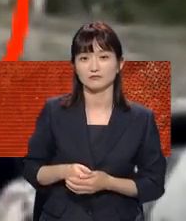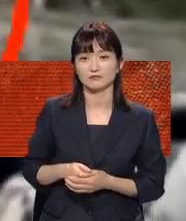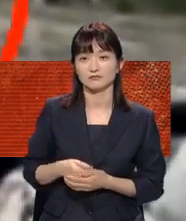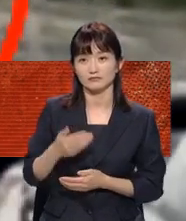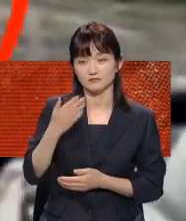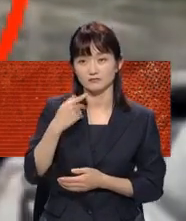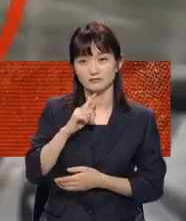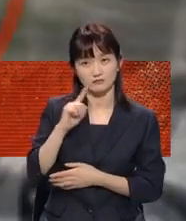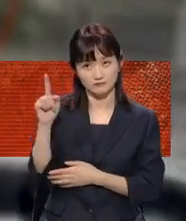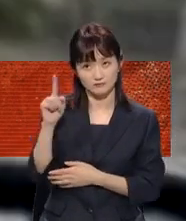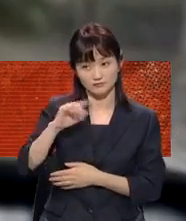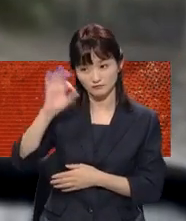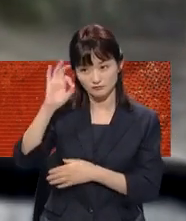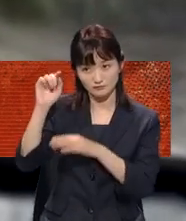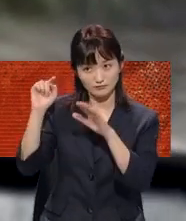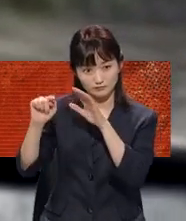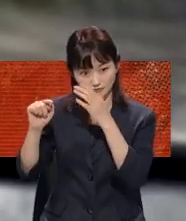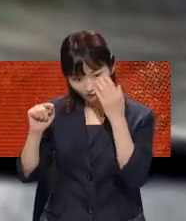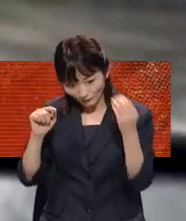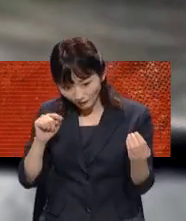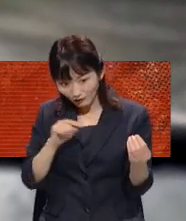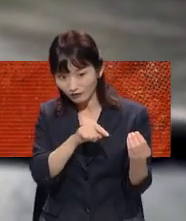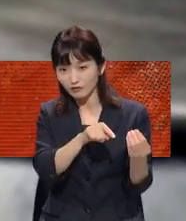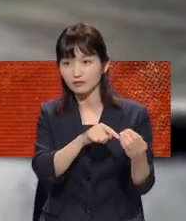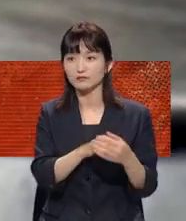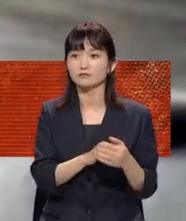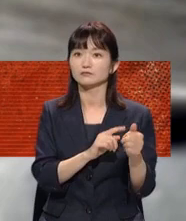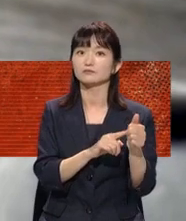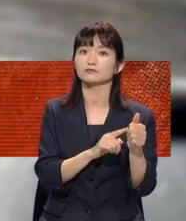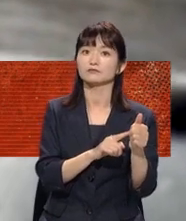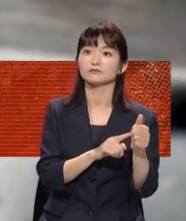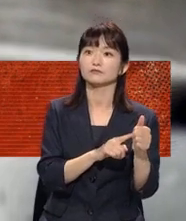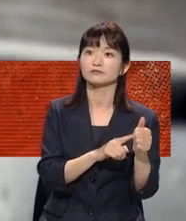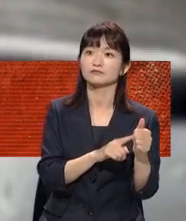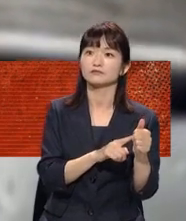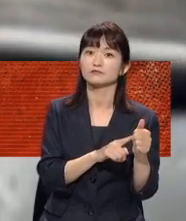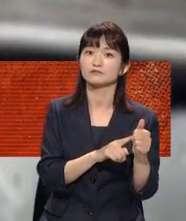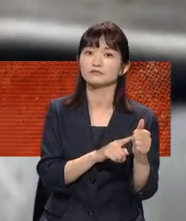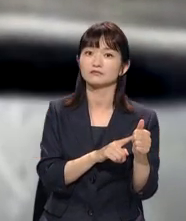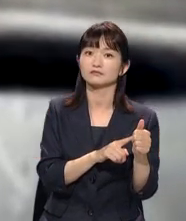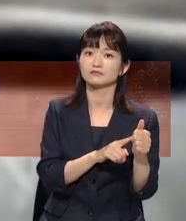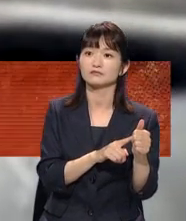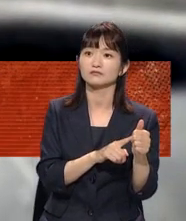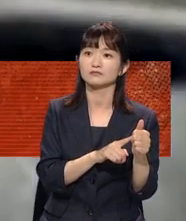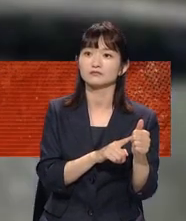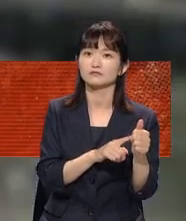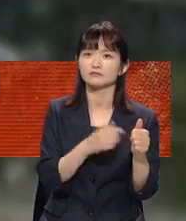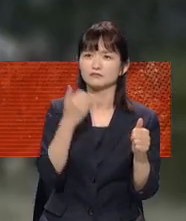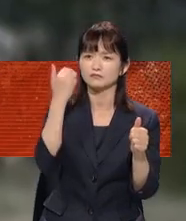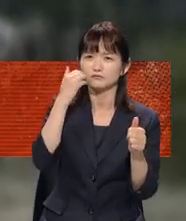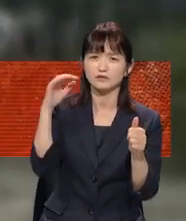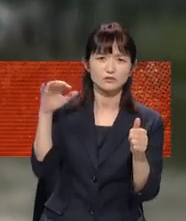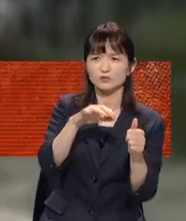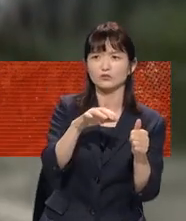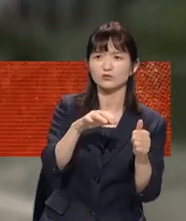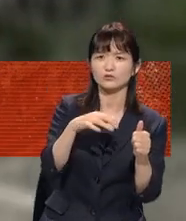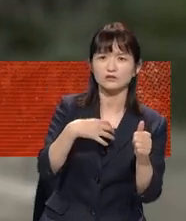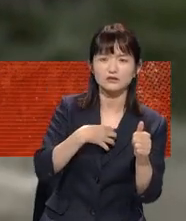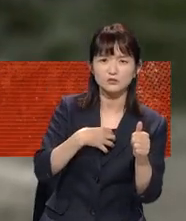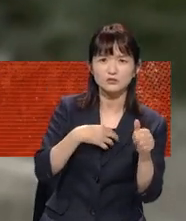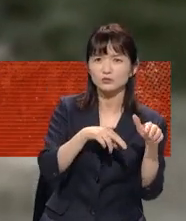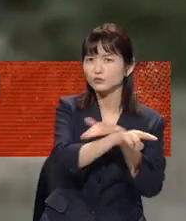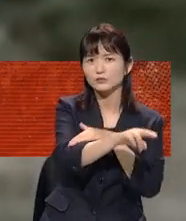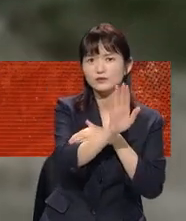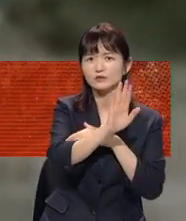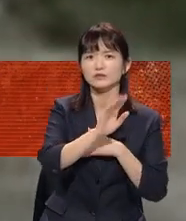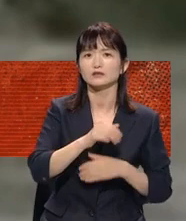건데 일단 지금 딱 보면 저 남성이 예를 들어서 너무 뭔가 무슨 누군가의 공격을 당하는 위기 상황에서 저렇게 뭐 도망가는